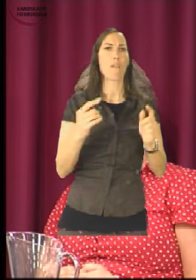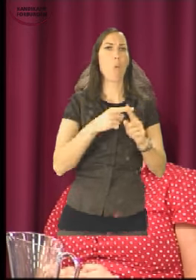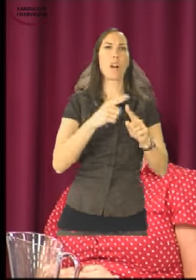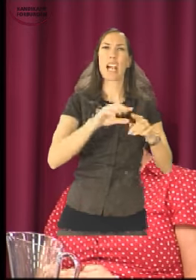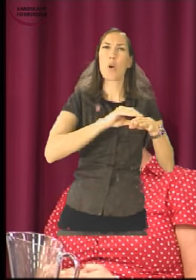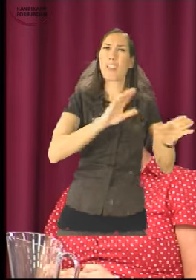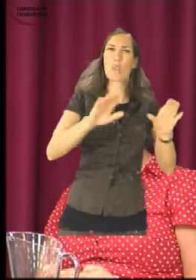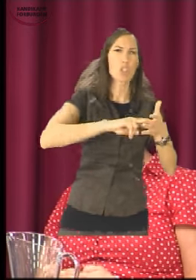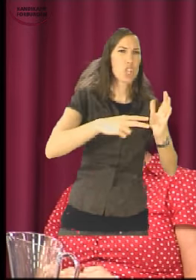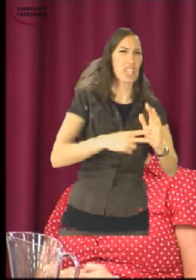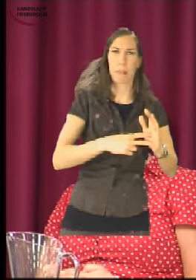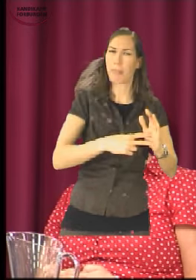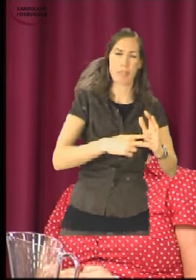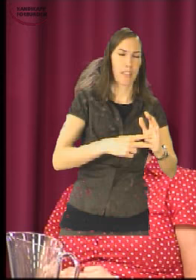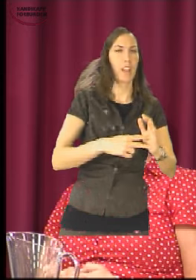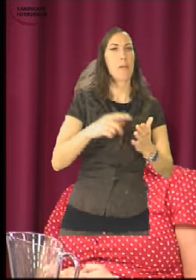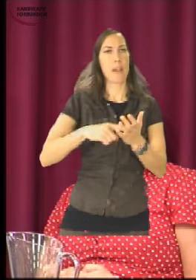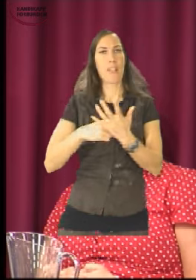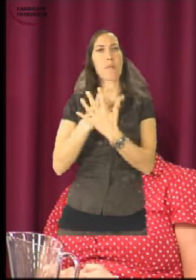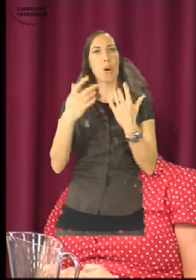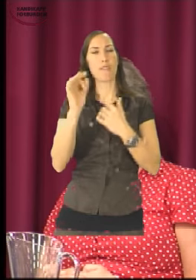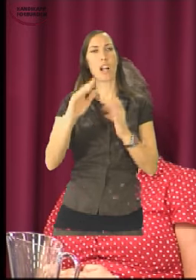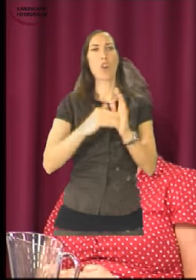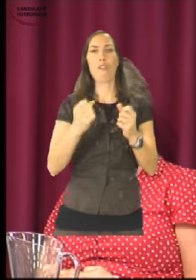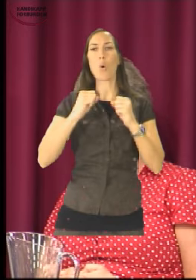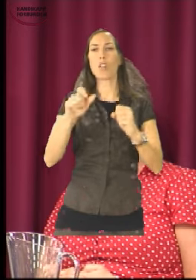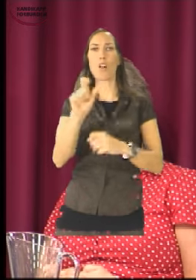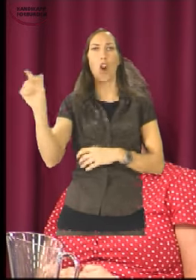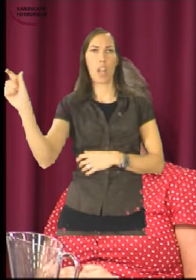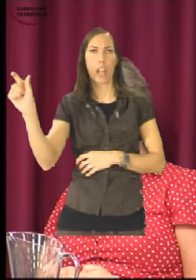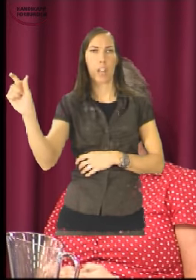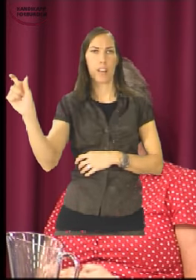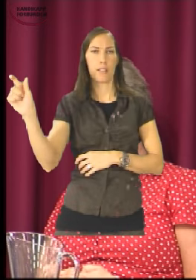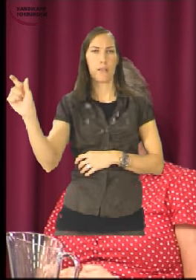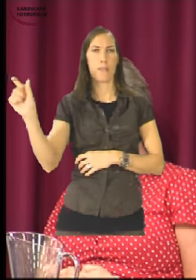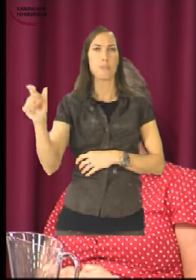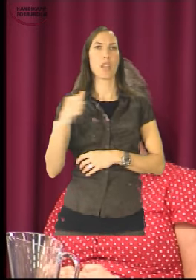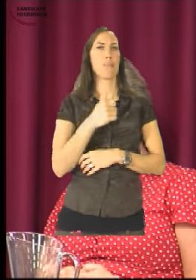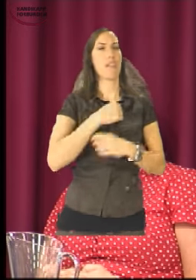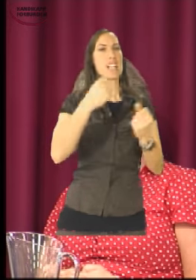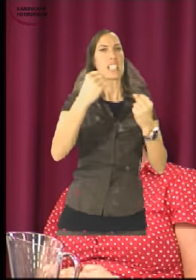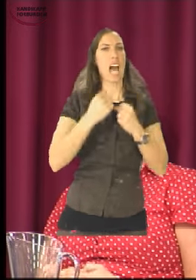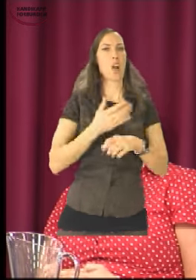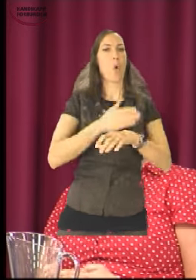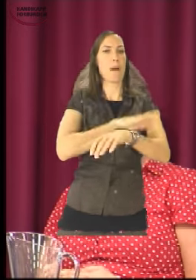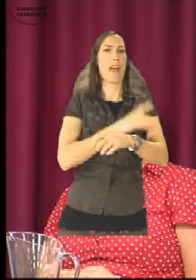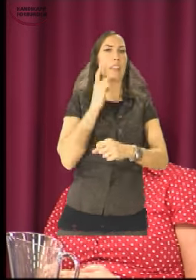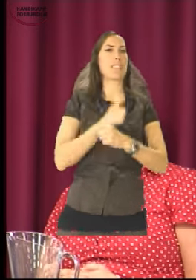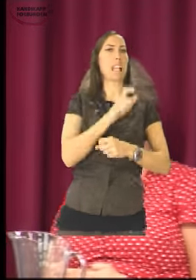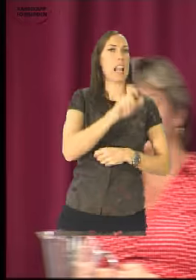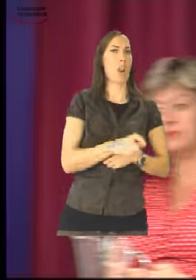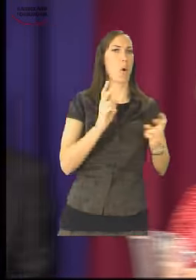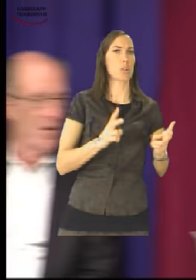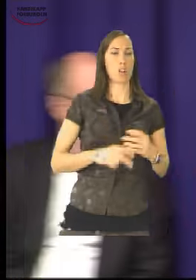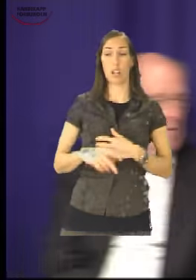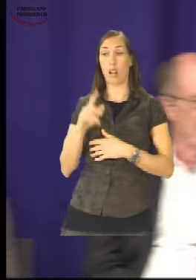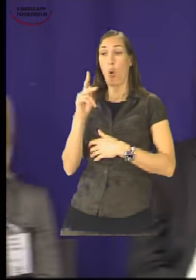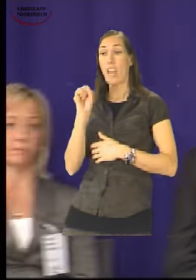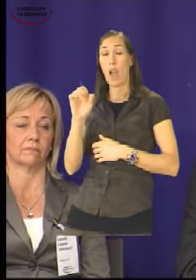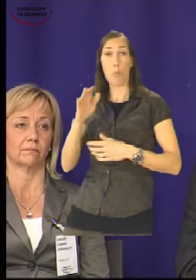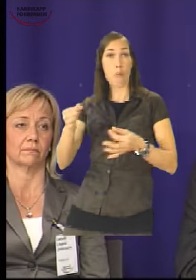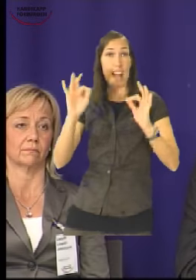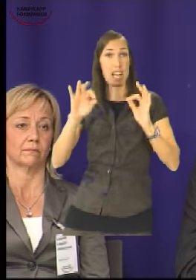sjukvårdssystem, utan det behövs en mångfald av utförare och en stark kompetent beställare. Om nu de offentliga vårdcentralerna blir